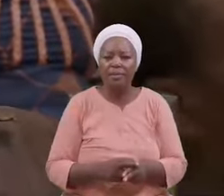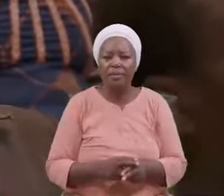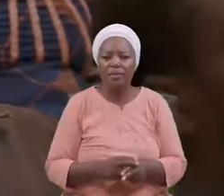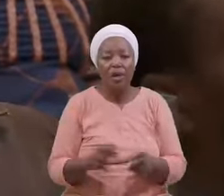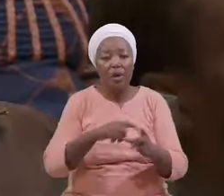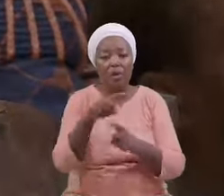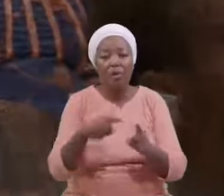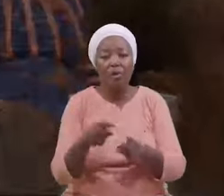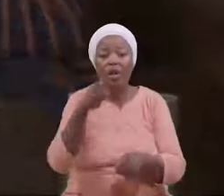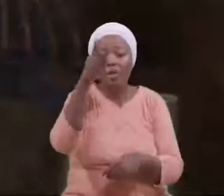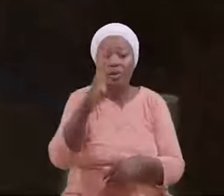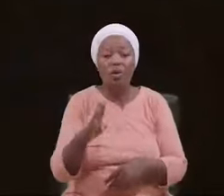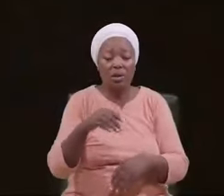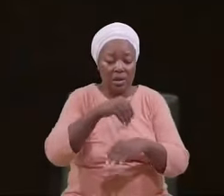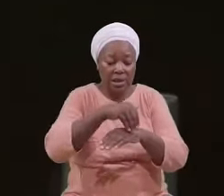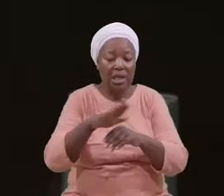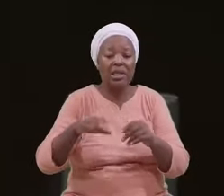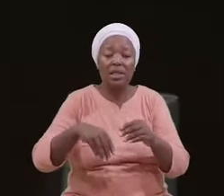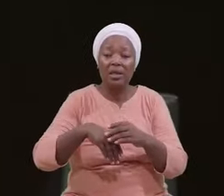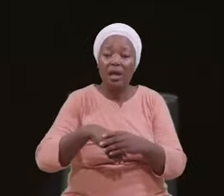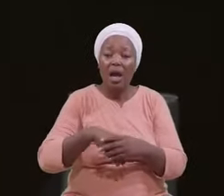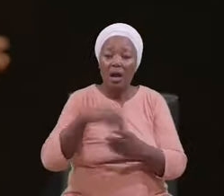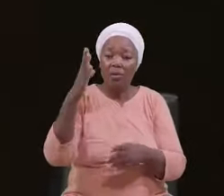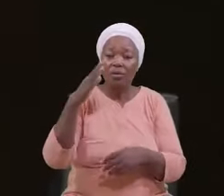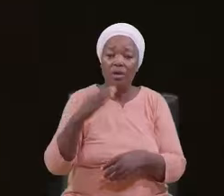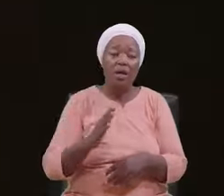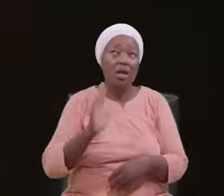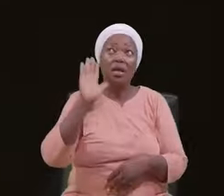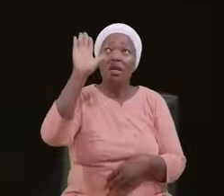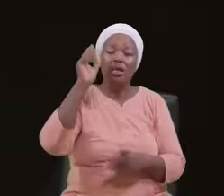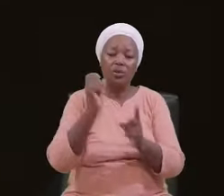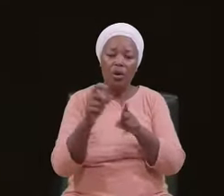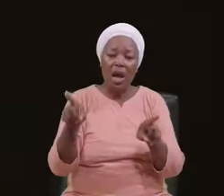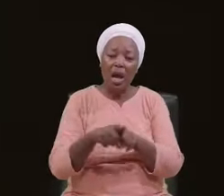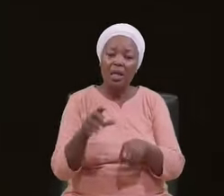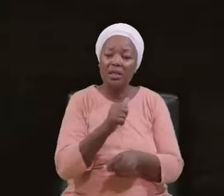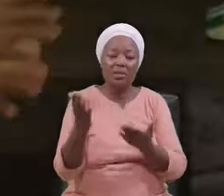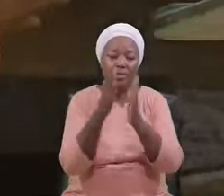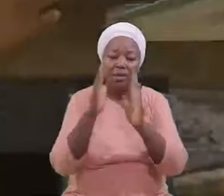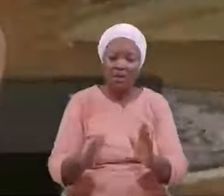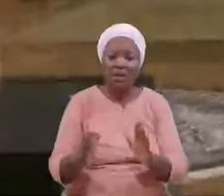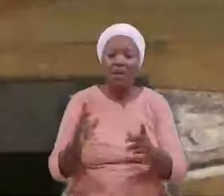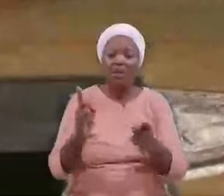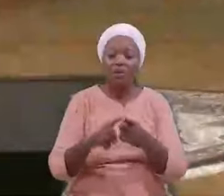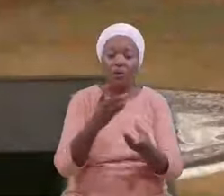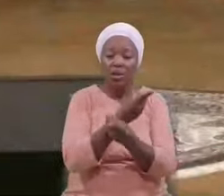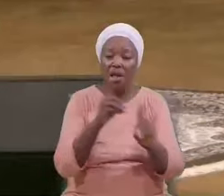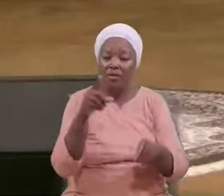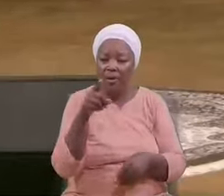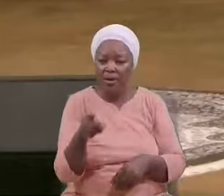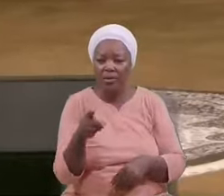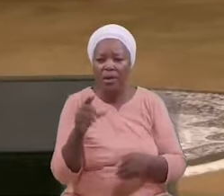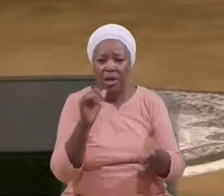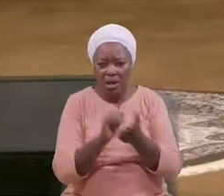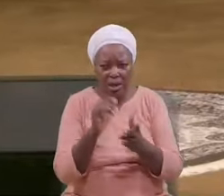Lorsque Dieu envoie sa parole comme messager pour vous délivrer, cette parole-là